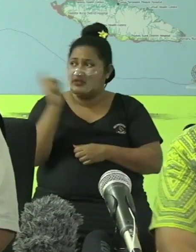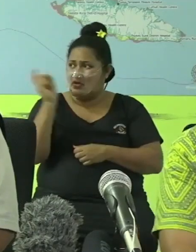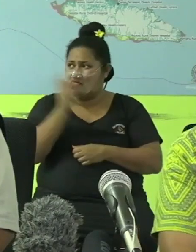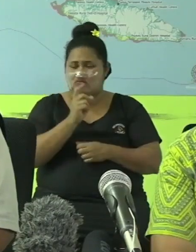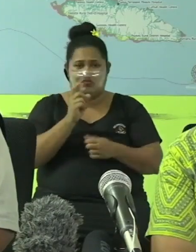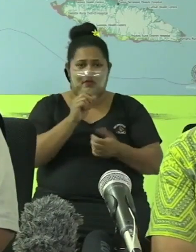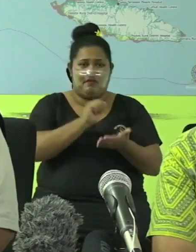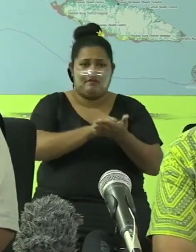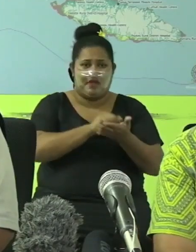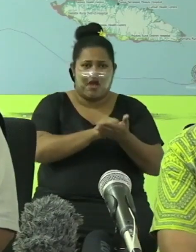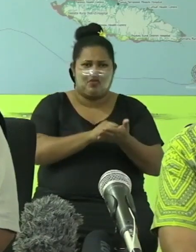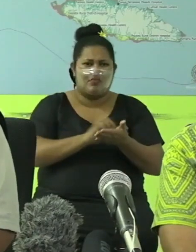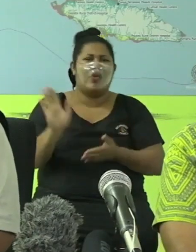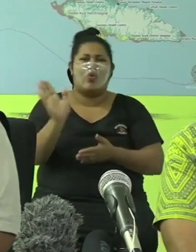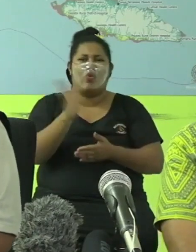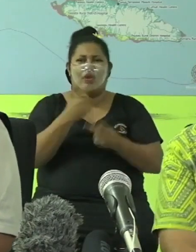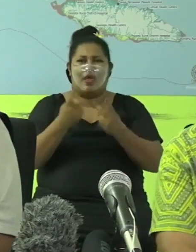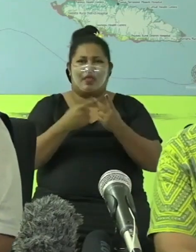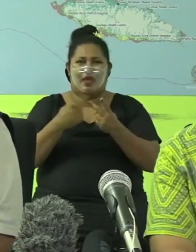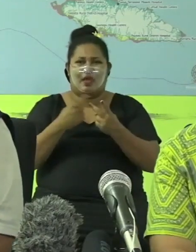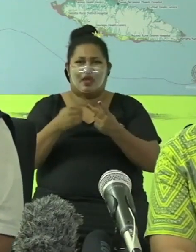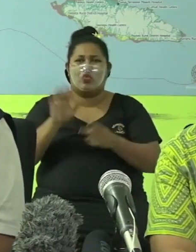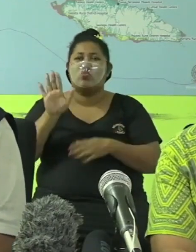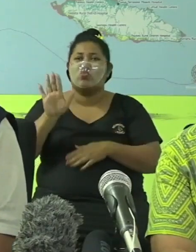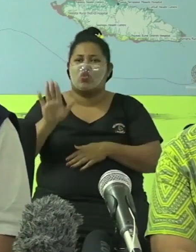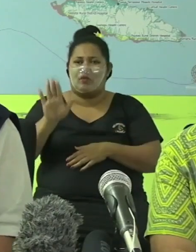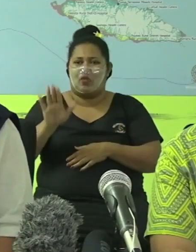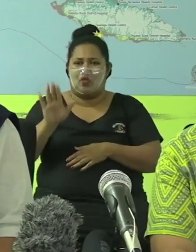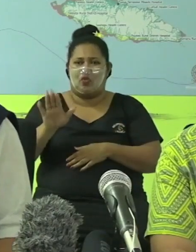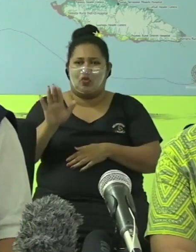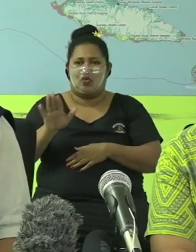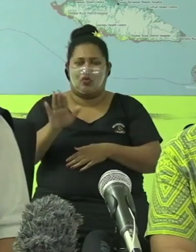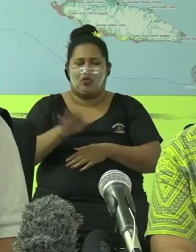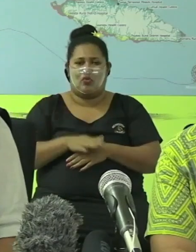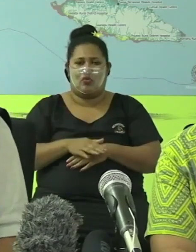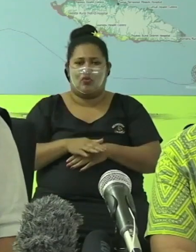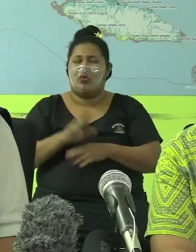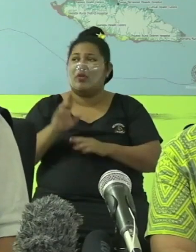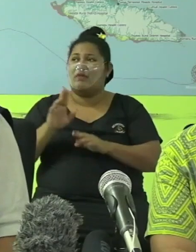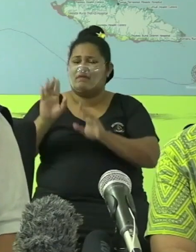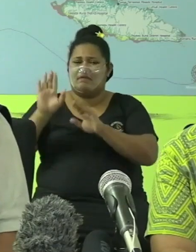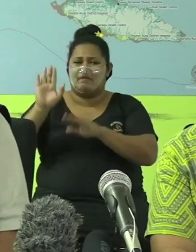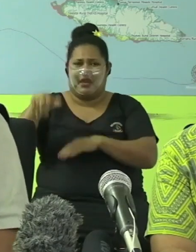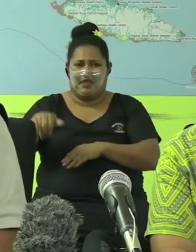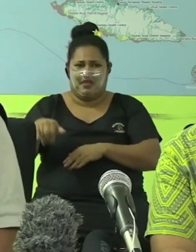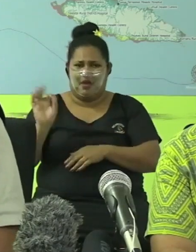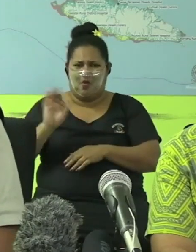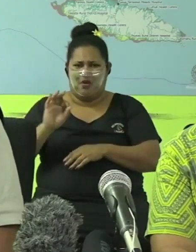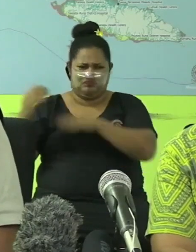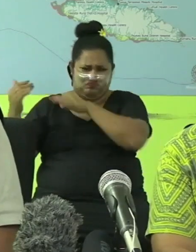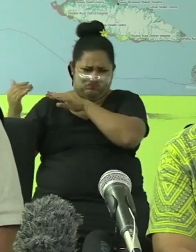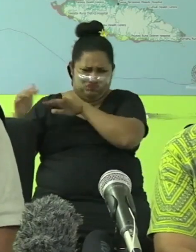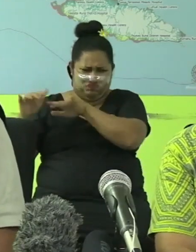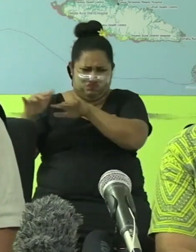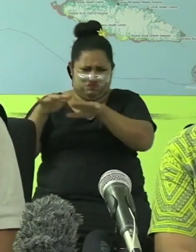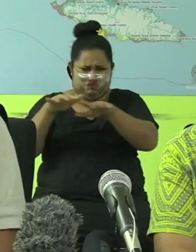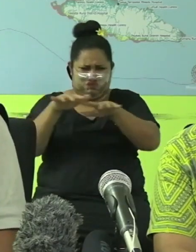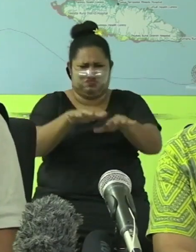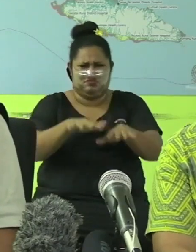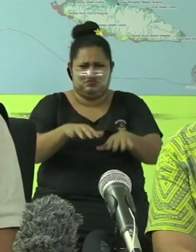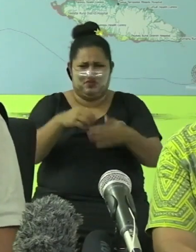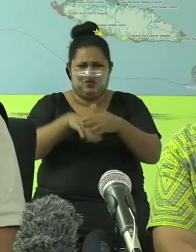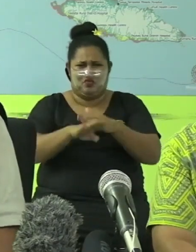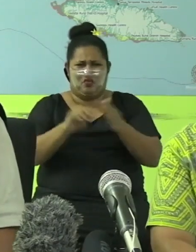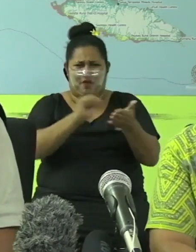faatau ia e talimau uma le isi vaega ia ina ia tau mafai e taofiofi le so ona tumutumu i tono